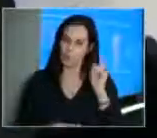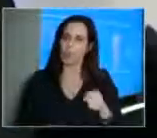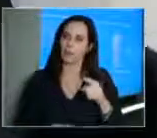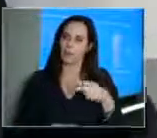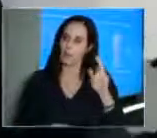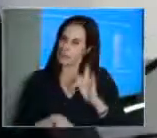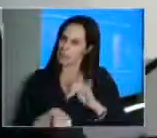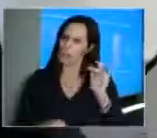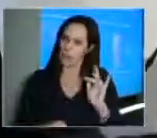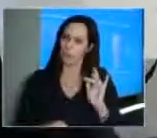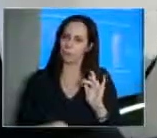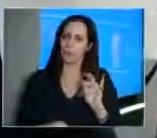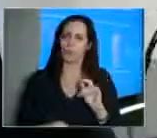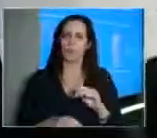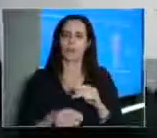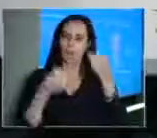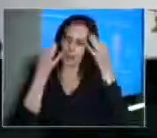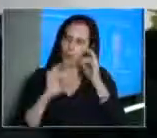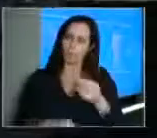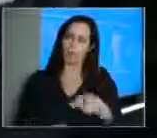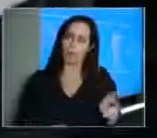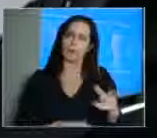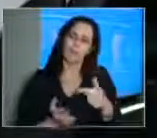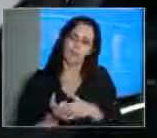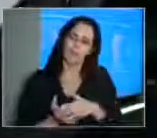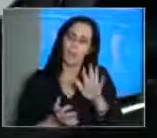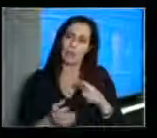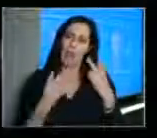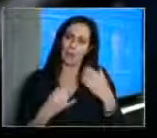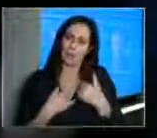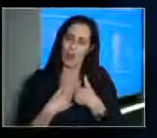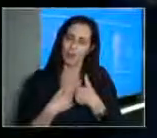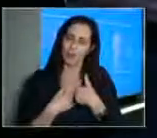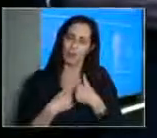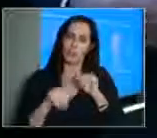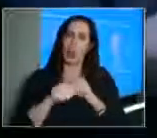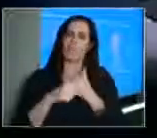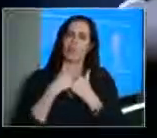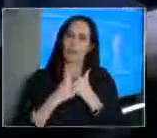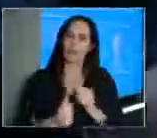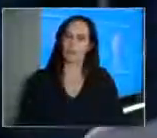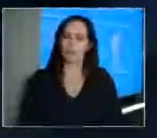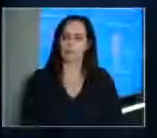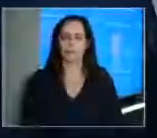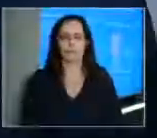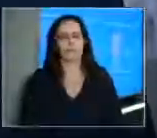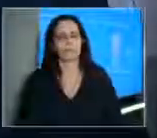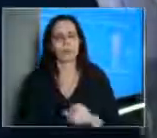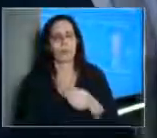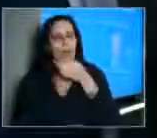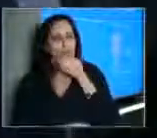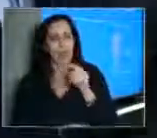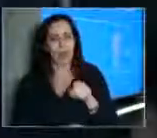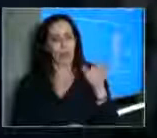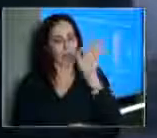להיות יותר זהירים, בכלל בכבודם של המתים, ובית לי, בערך הזה שאנחנו, של הערבות ההדדית בינינו. תגיד, יאיר לפיד,